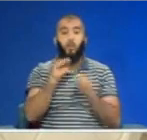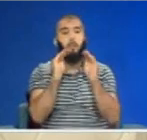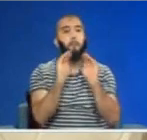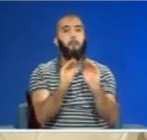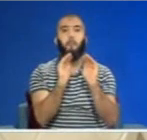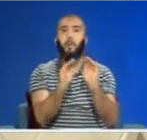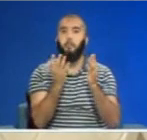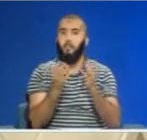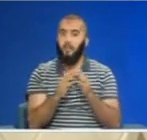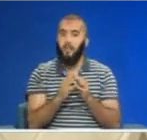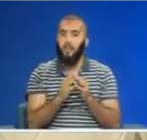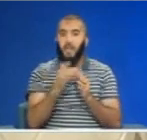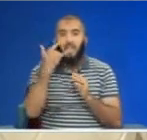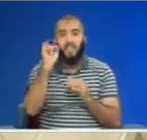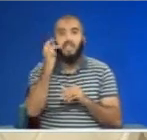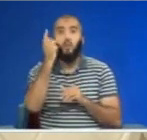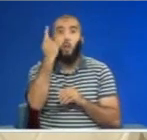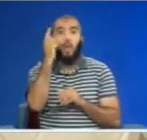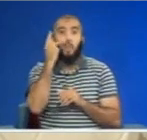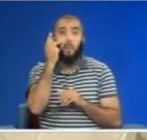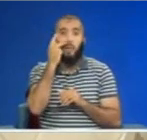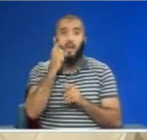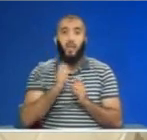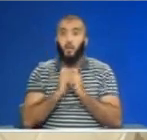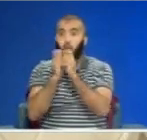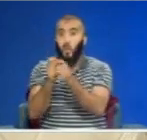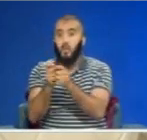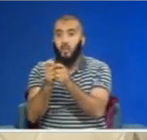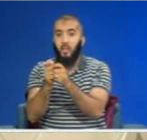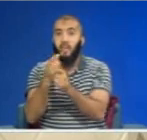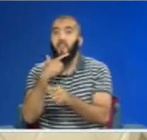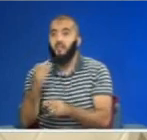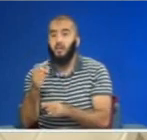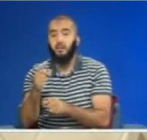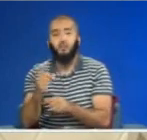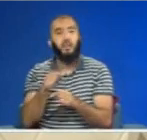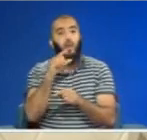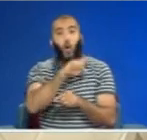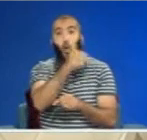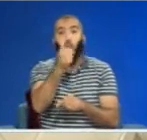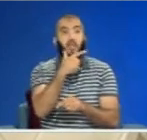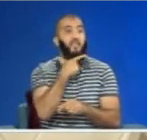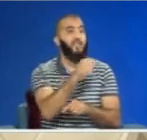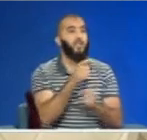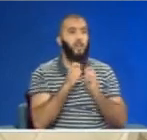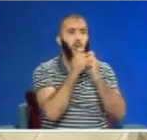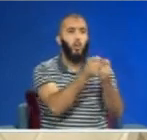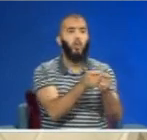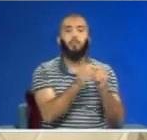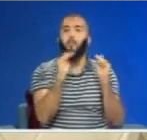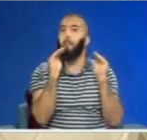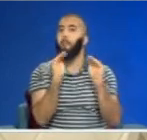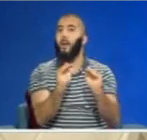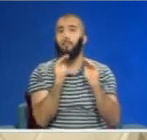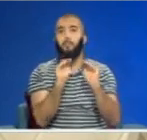لكم سواء في البر؟ قال نعم. قال إذن سوي في العطية. النعمان بن بشير رضي الله تعالى عنهما عندما خصه